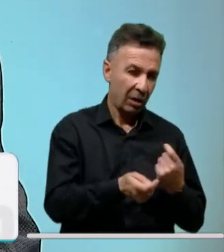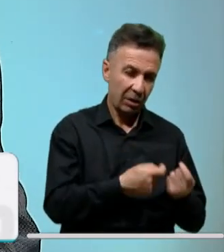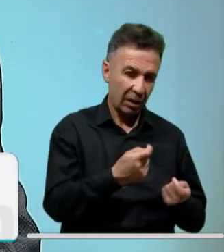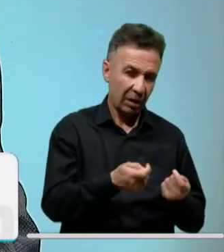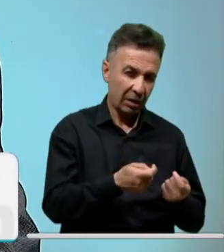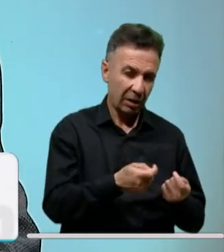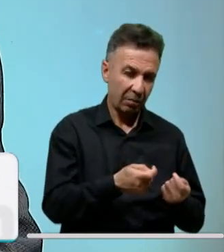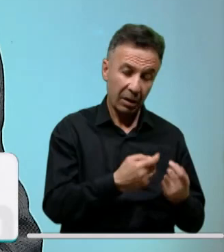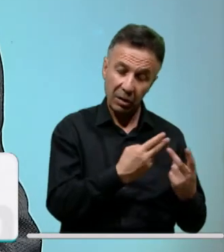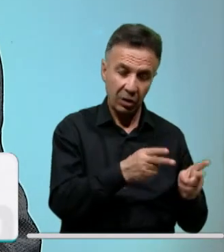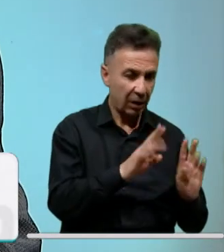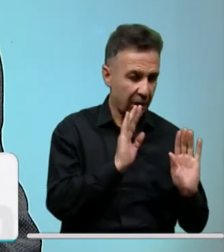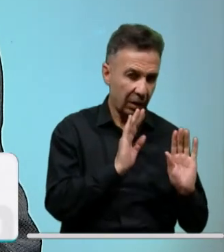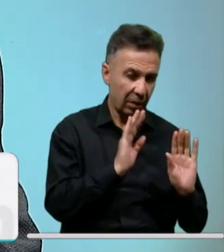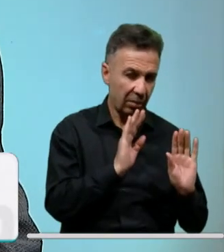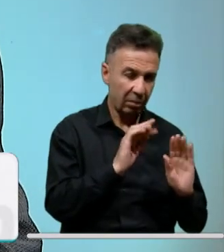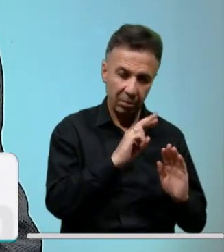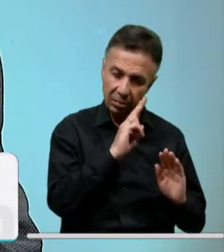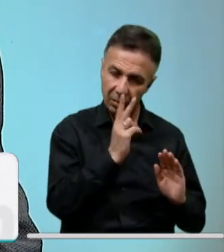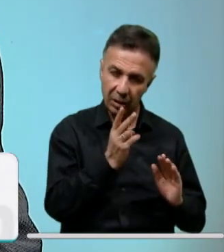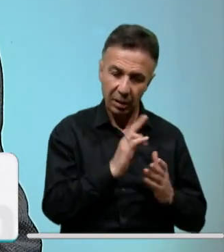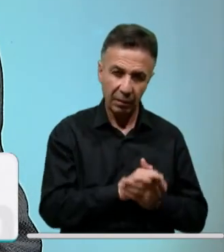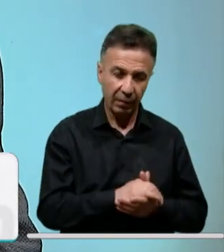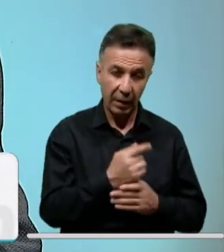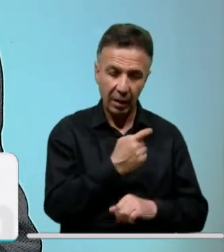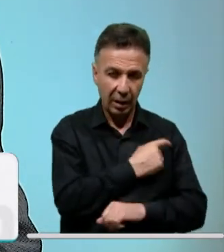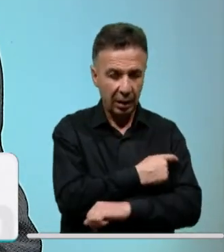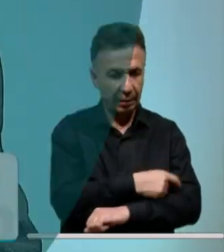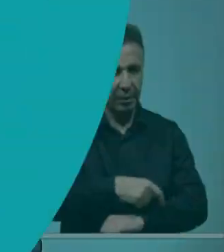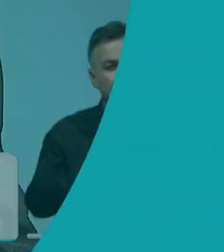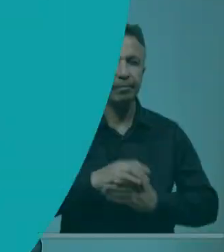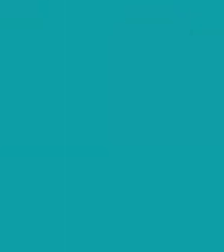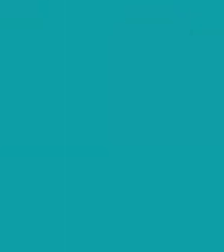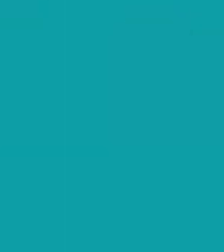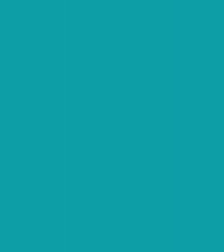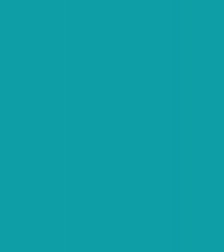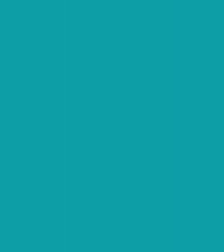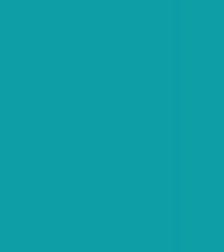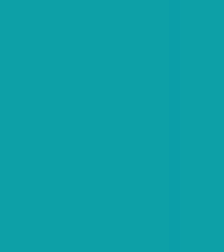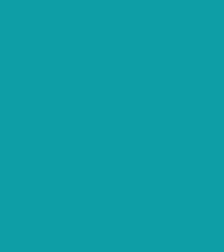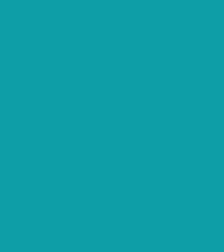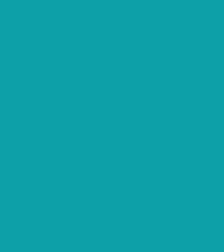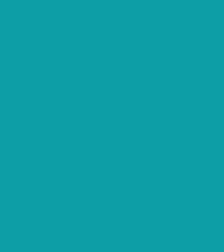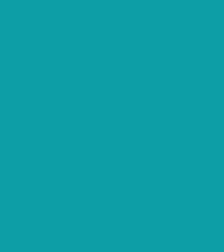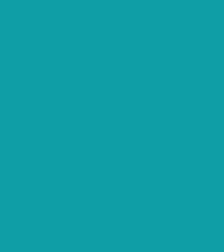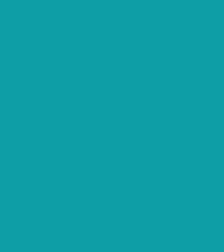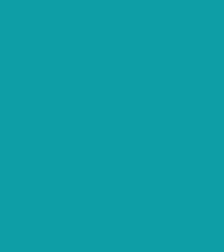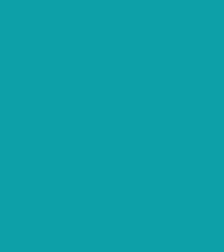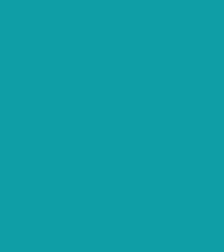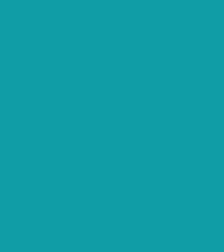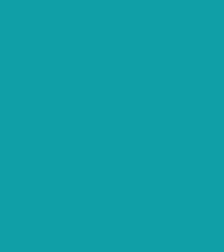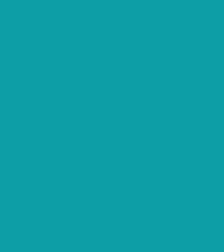sisteme girmiş olabilir. Bu meblağları gayrimeşru çerçevede işletip nevalandırıyor ise bu caiz değildir.